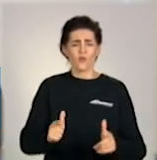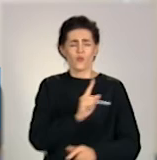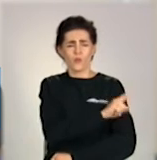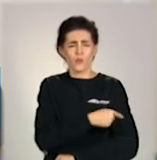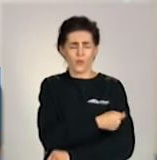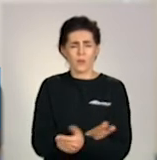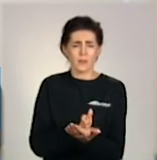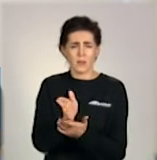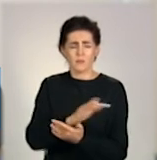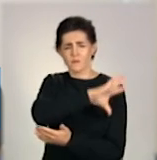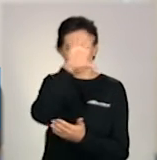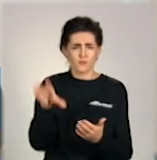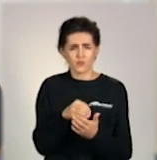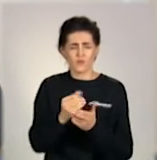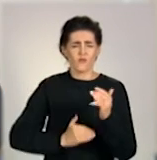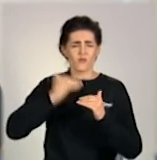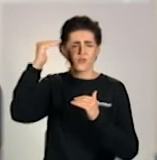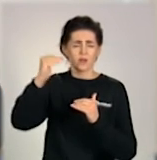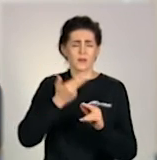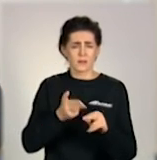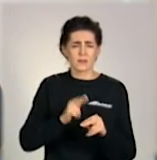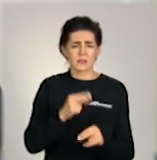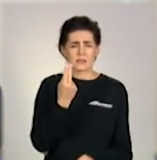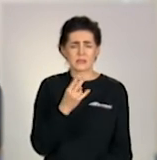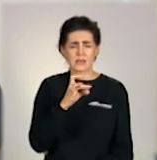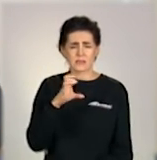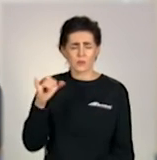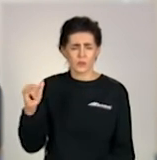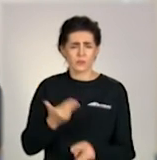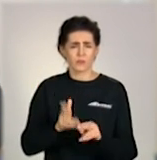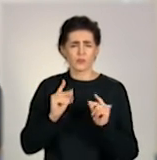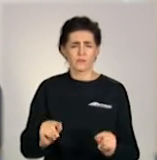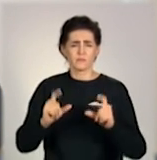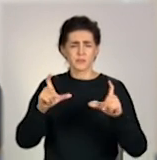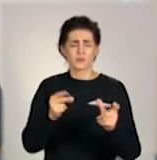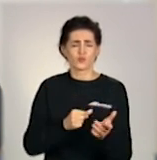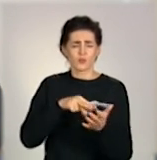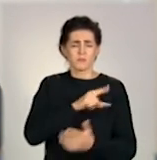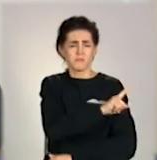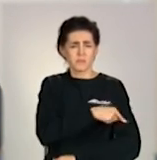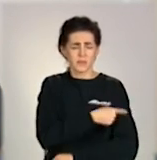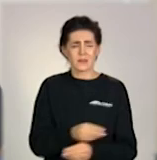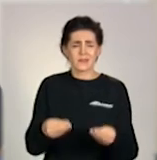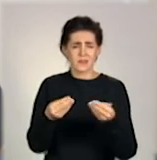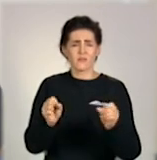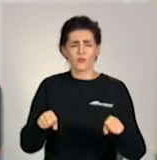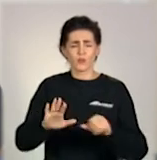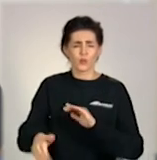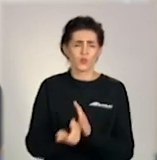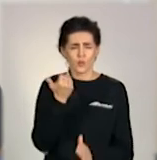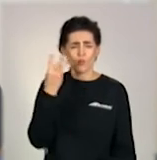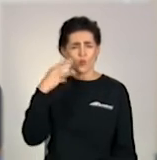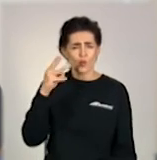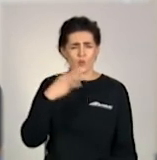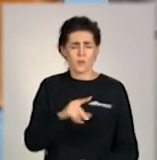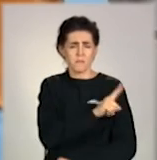Завдяки рекордному бюджету НСЗУ буде підвищено фінансування лікарень, що дасть можливість також оновлювати і